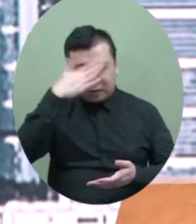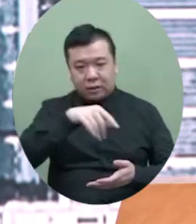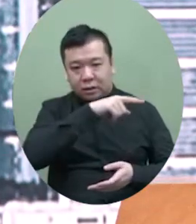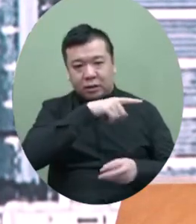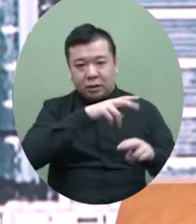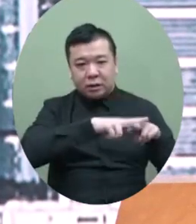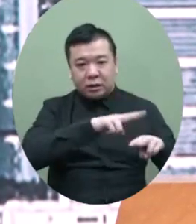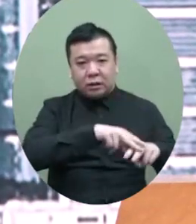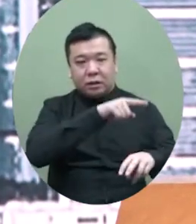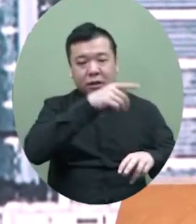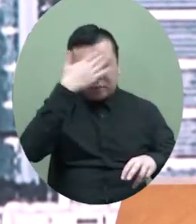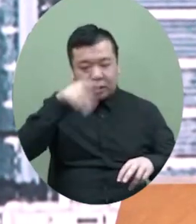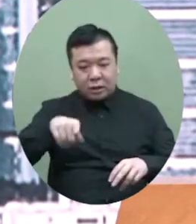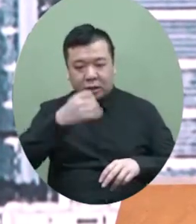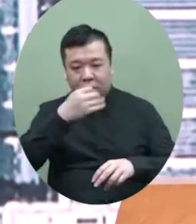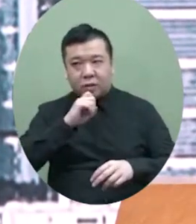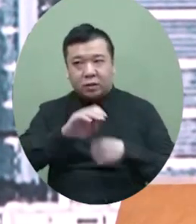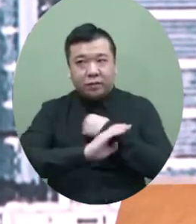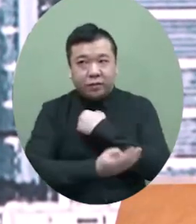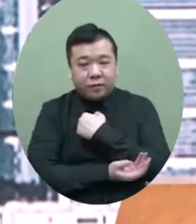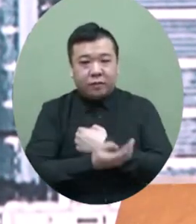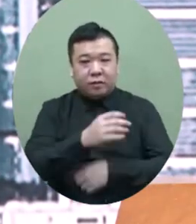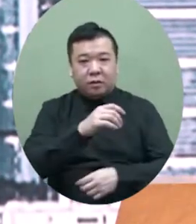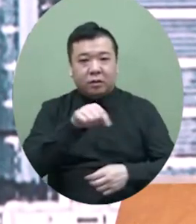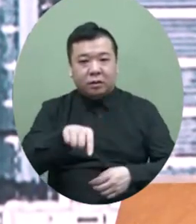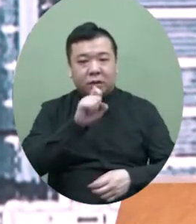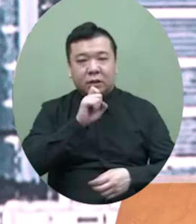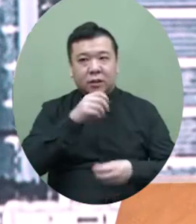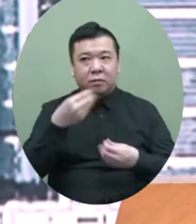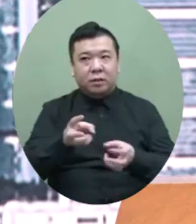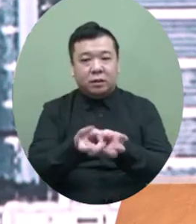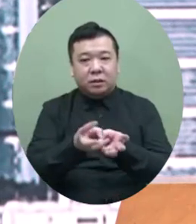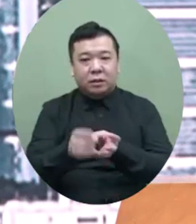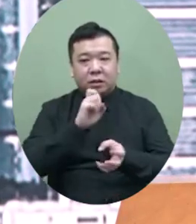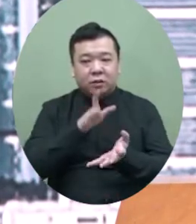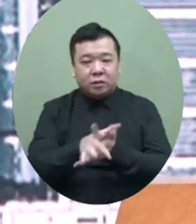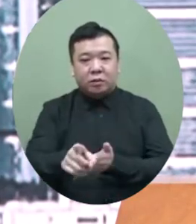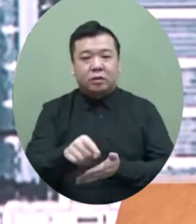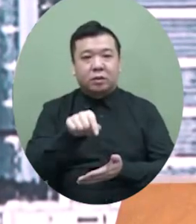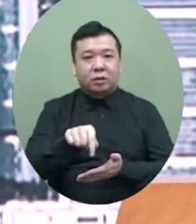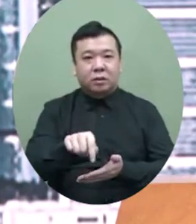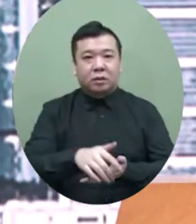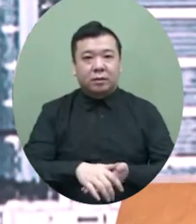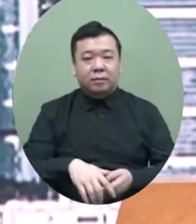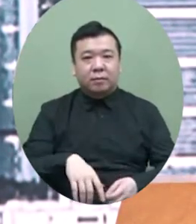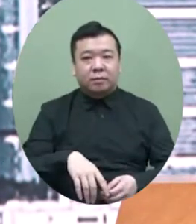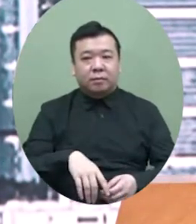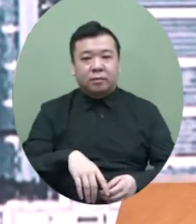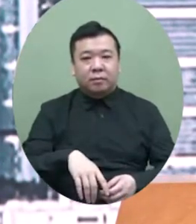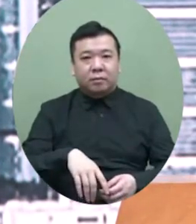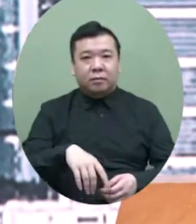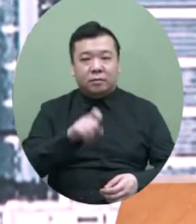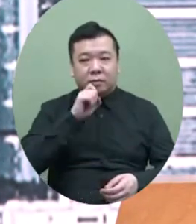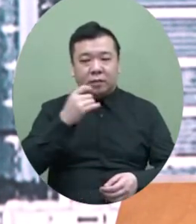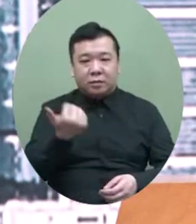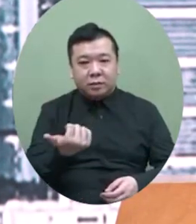係有個法律框架，換句話說咧係有數據嘅提供咧，係俾專家嚟到去